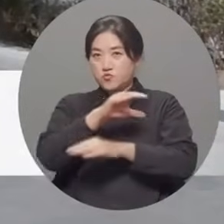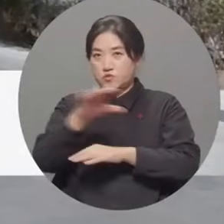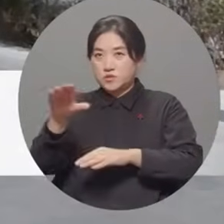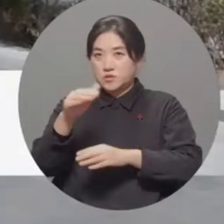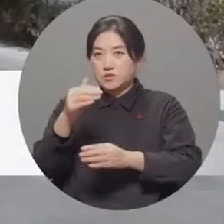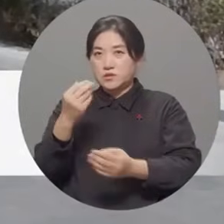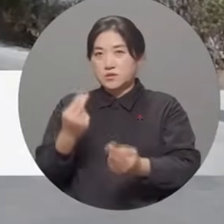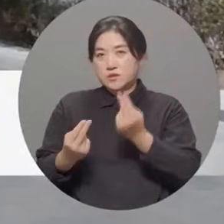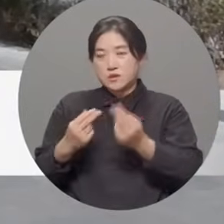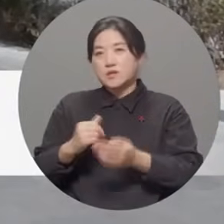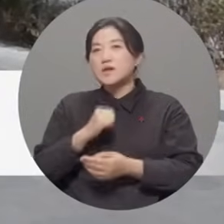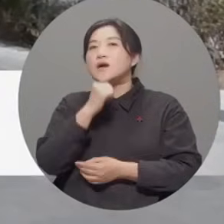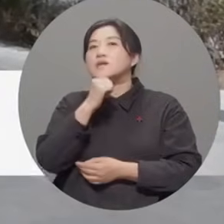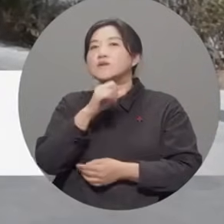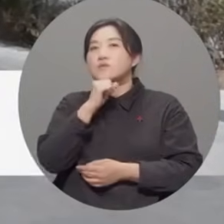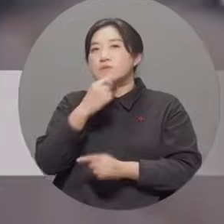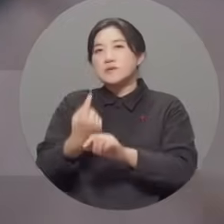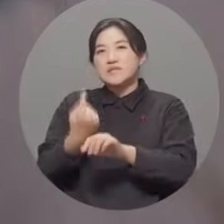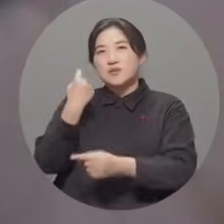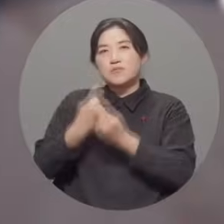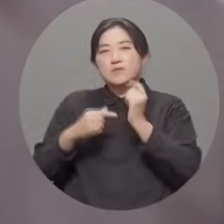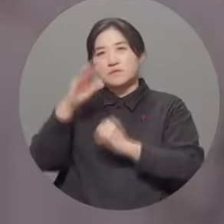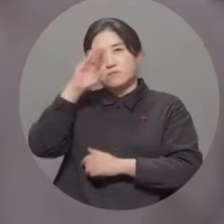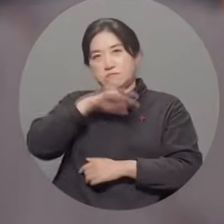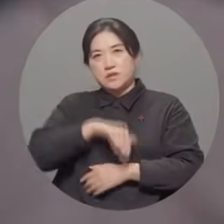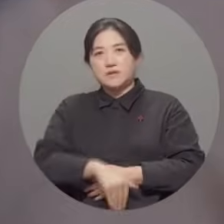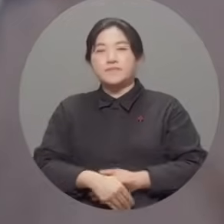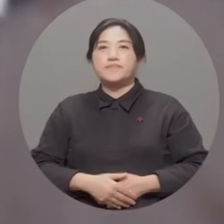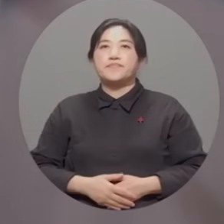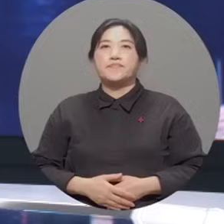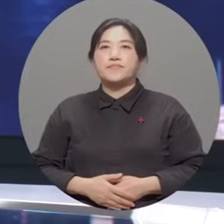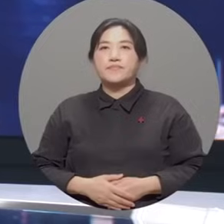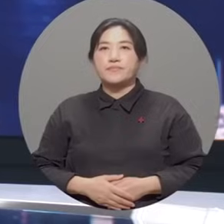상대적인 빈곤율은 작년보다 나빠졌습니다.